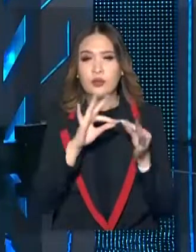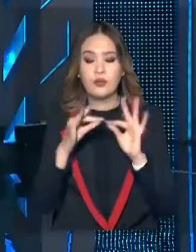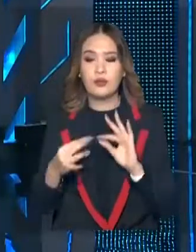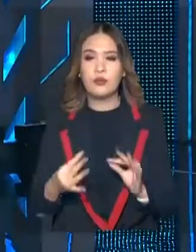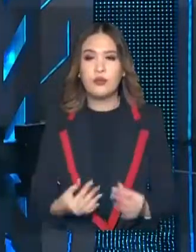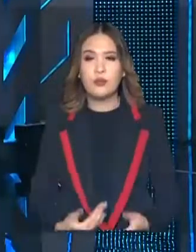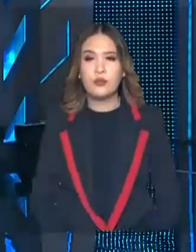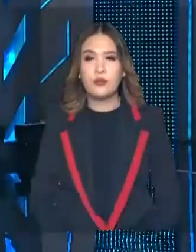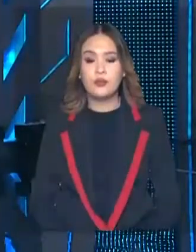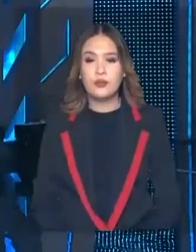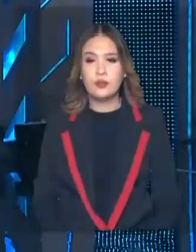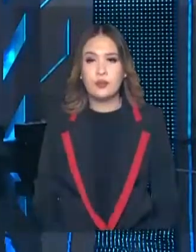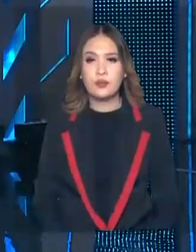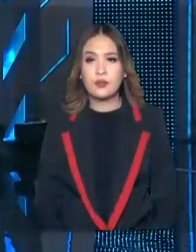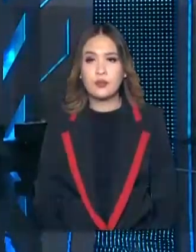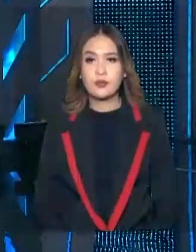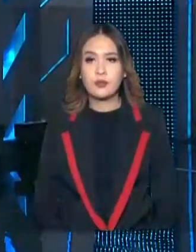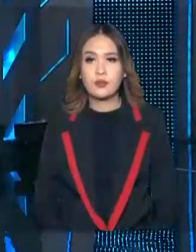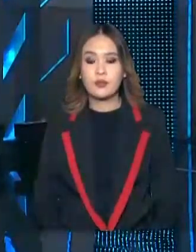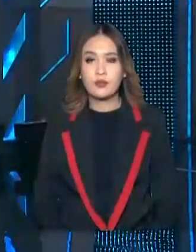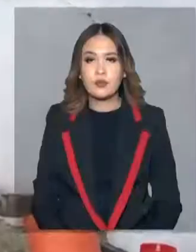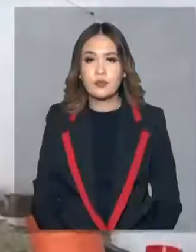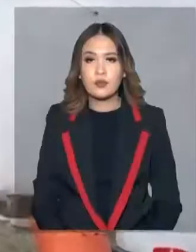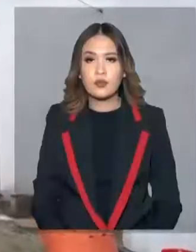өңірдегі тілшіміз тарқатып айтады.